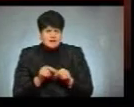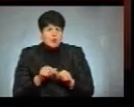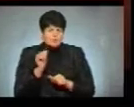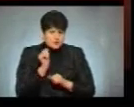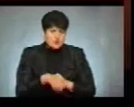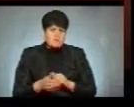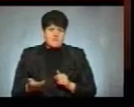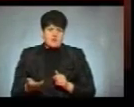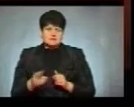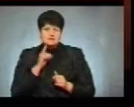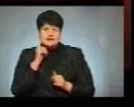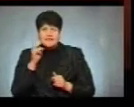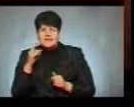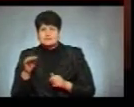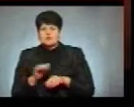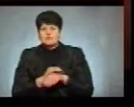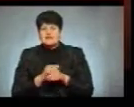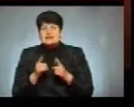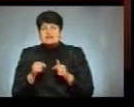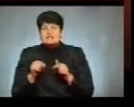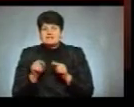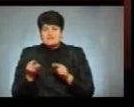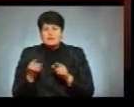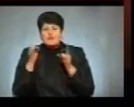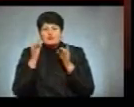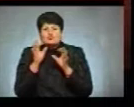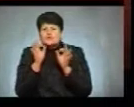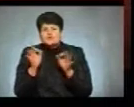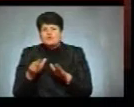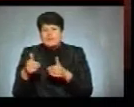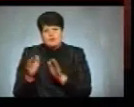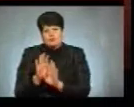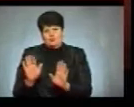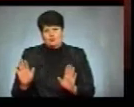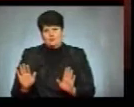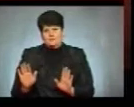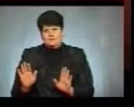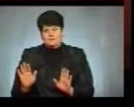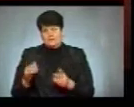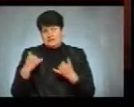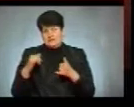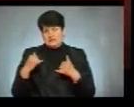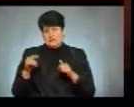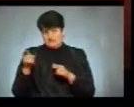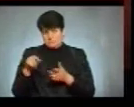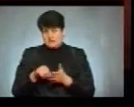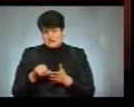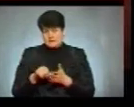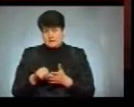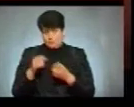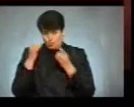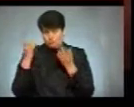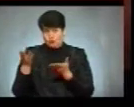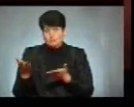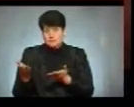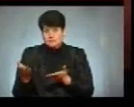Ну, зокрема, Зеленський, наприклад, в гуманітарній сфері, взагалі, значить, в культурі він взагалі нічого не пропонує. Як так от, трохи дивно це, бо він представник же ж фактично